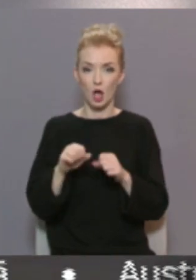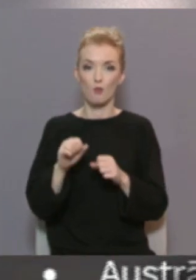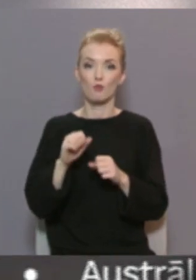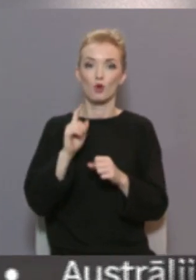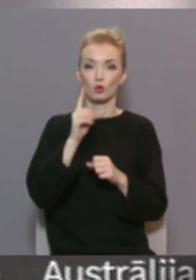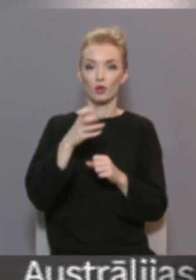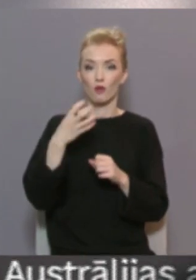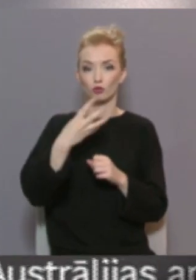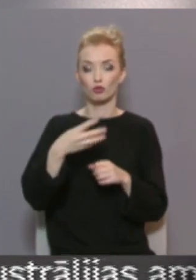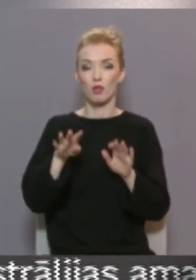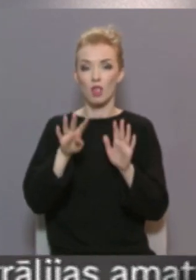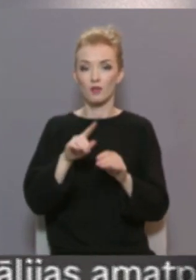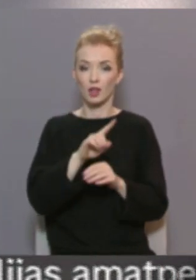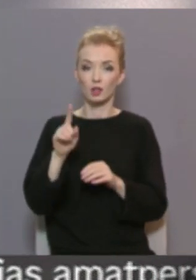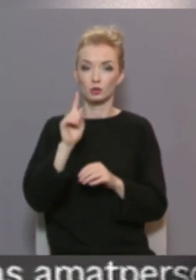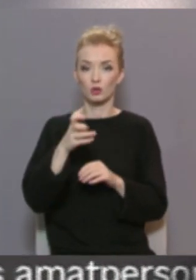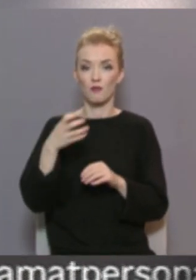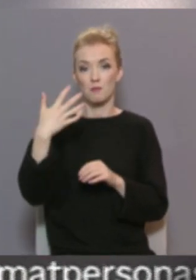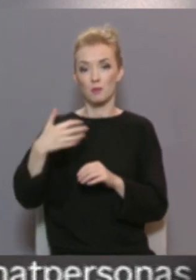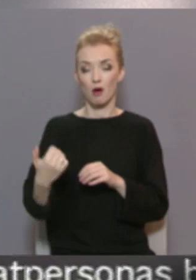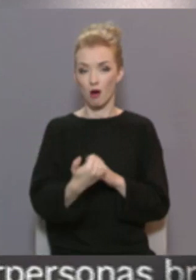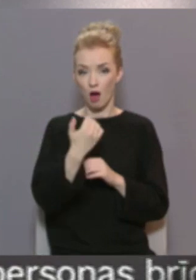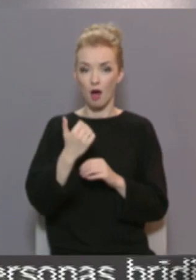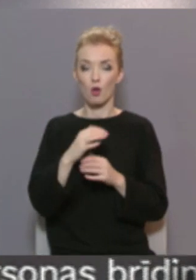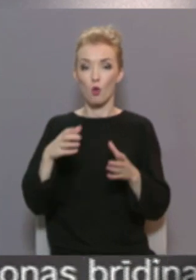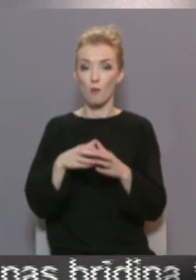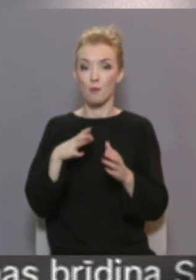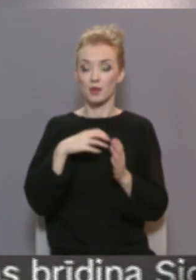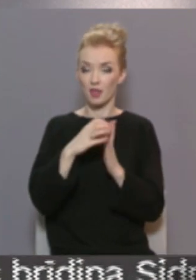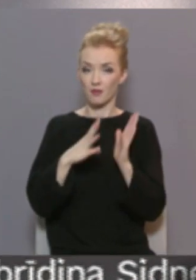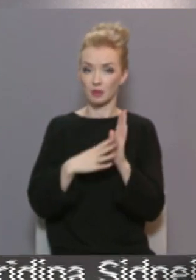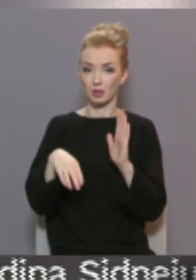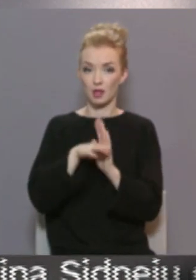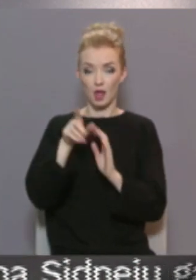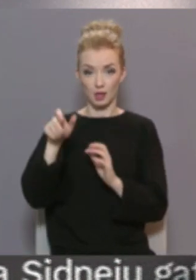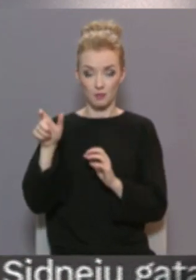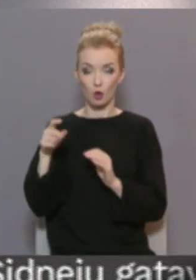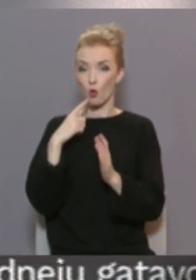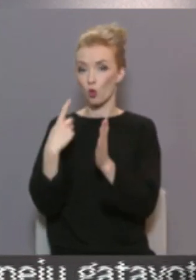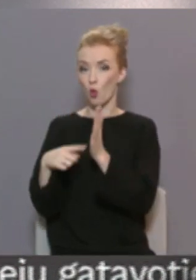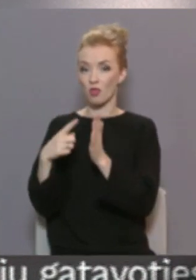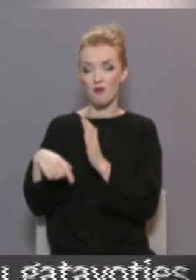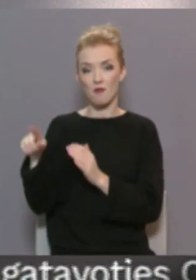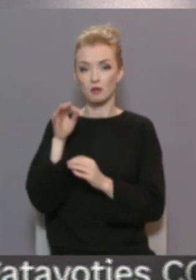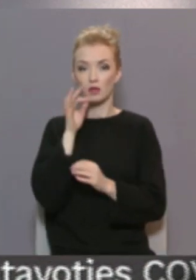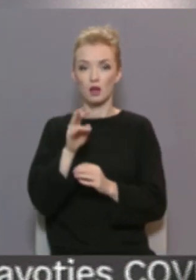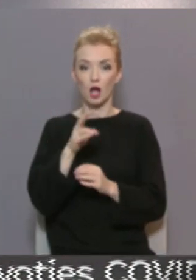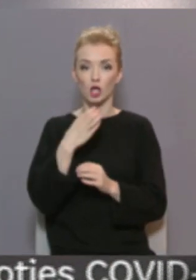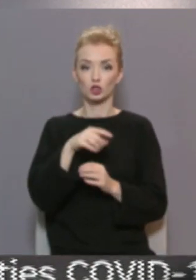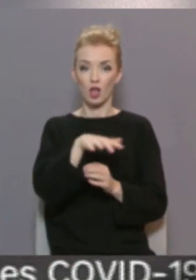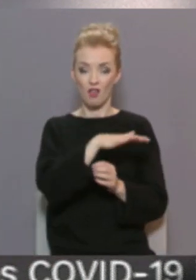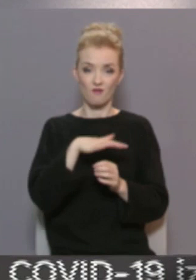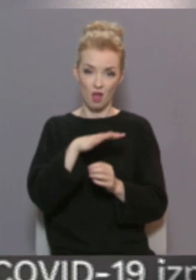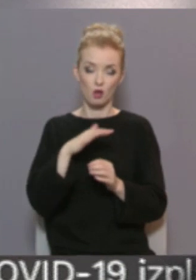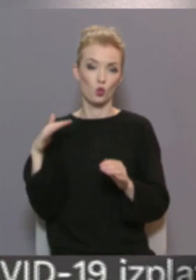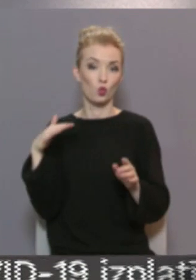1949. 50. Gada ziemu. Tajā uzturējās 19 grupas dalībnieki. Pēc nodevēju norādēm Čevera grupai uzbruka, bojā gāja 6